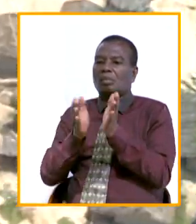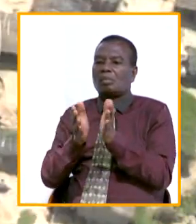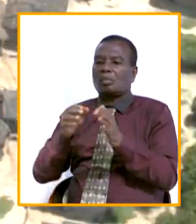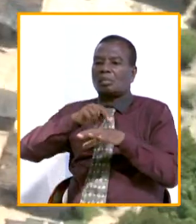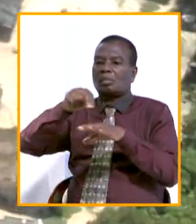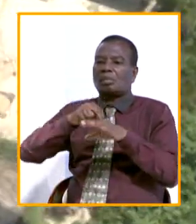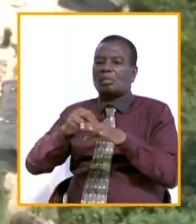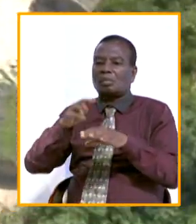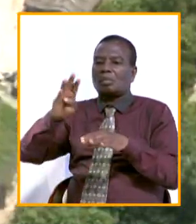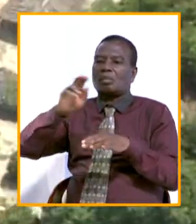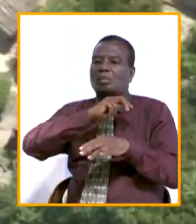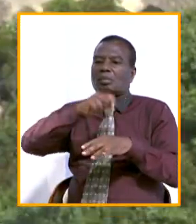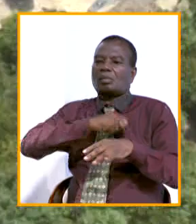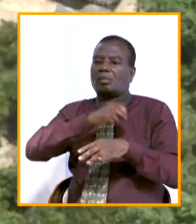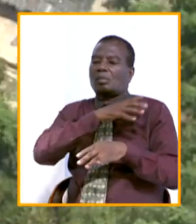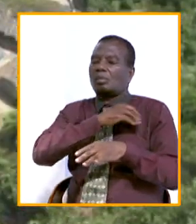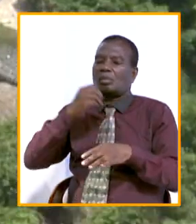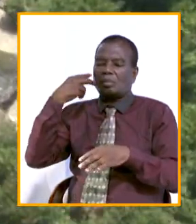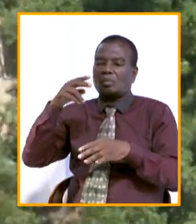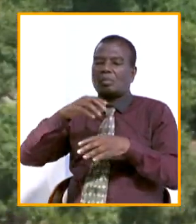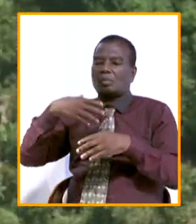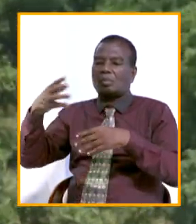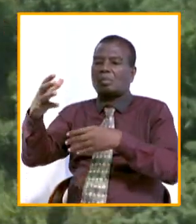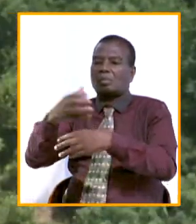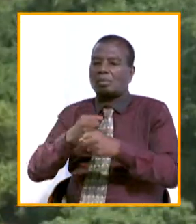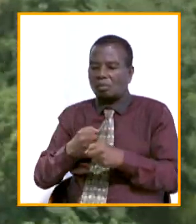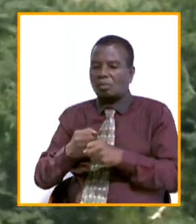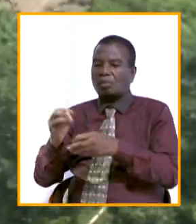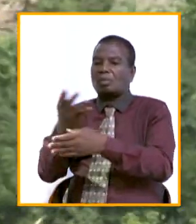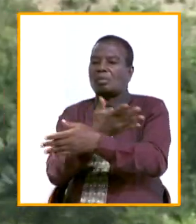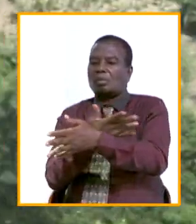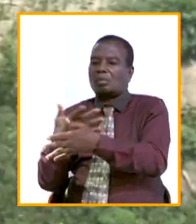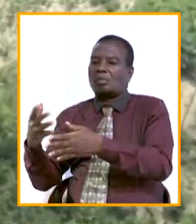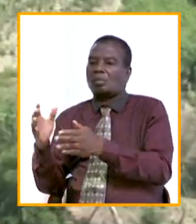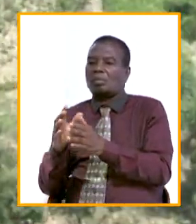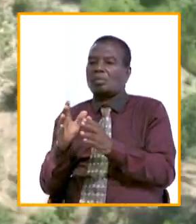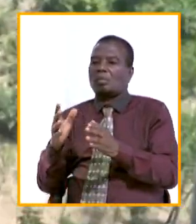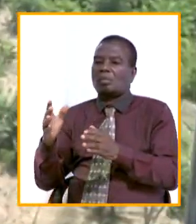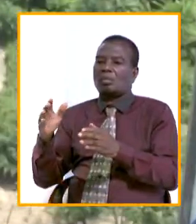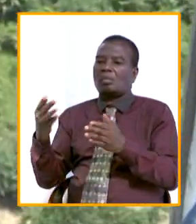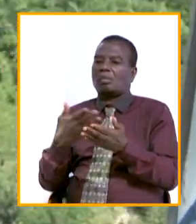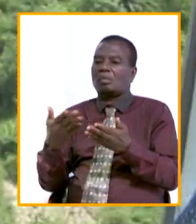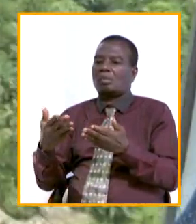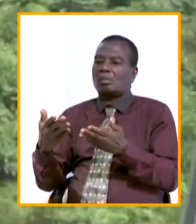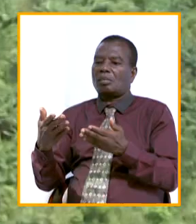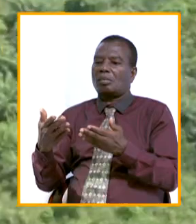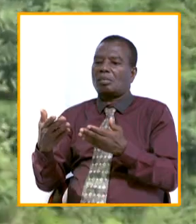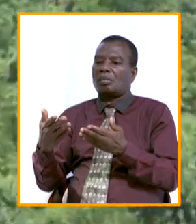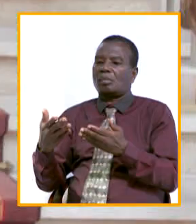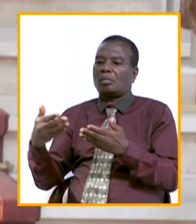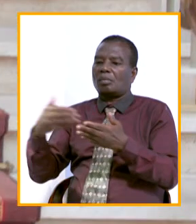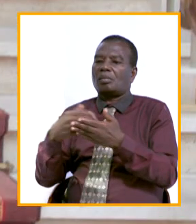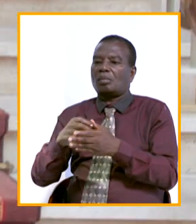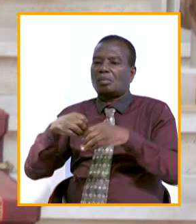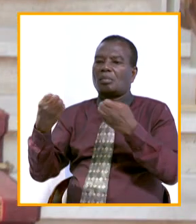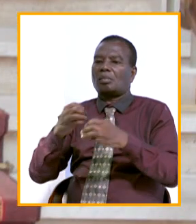au Bénin, vise à créer un espace d'air protégé face aux nouveaux enjeux